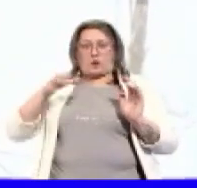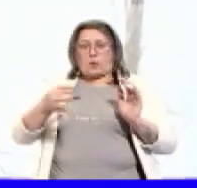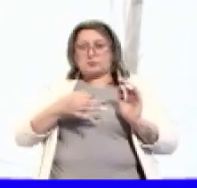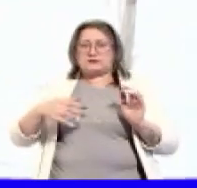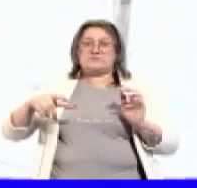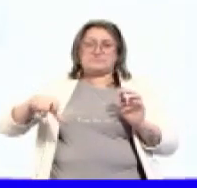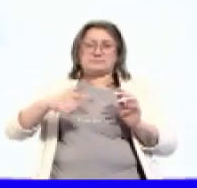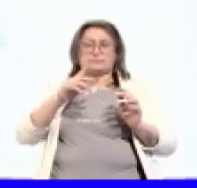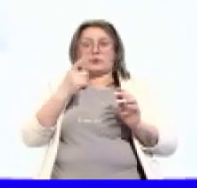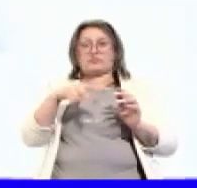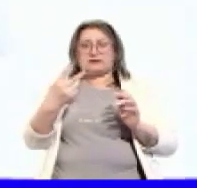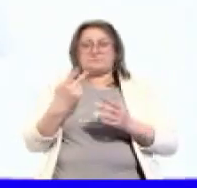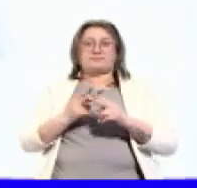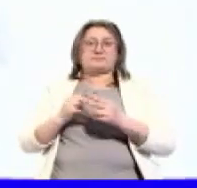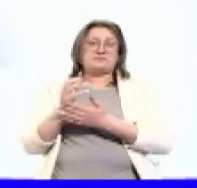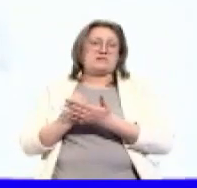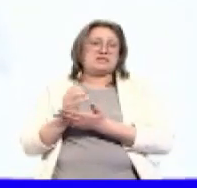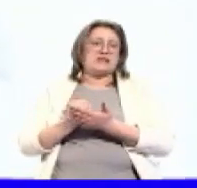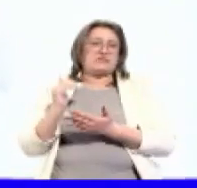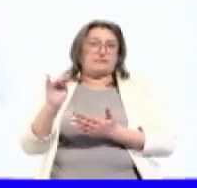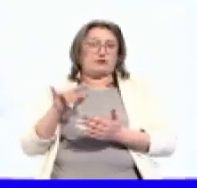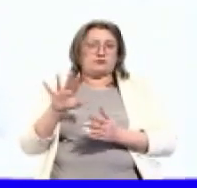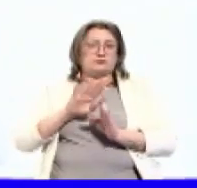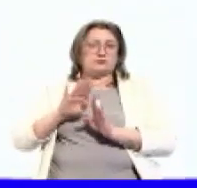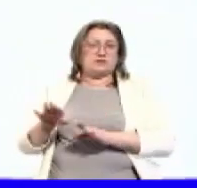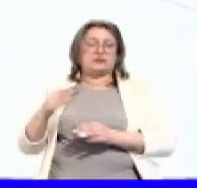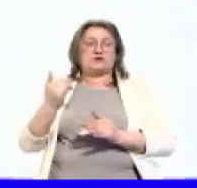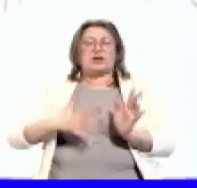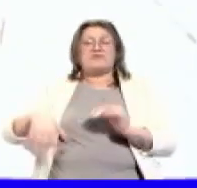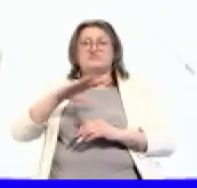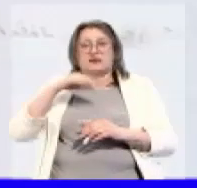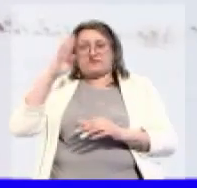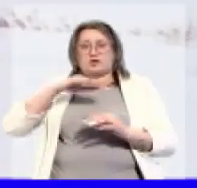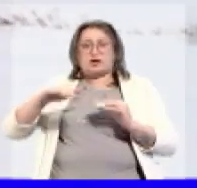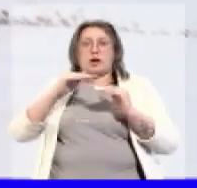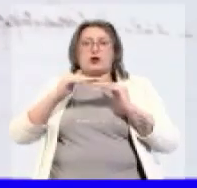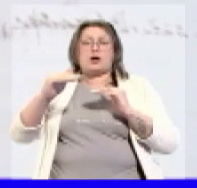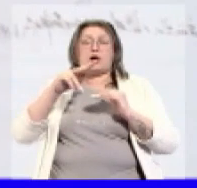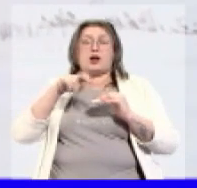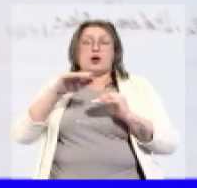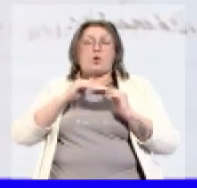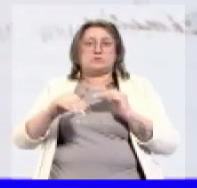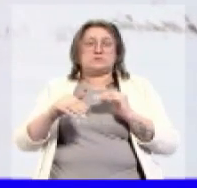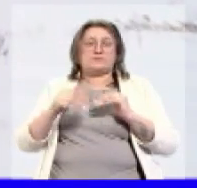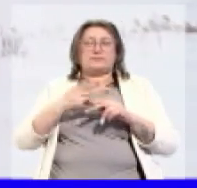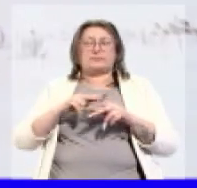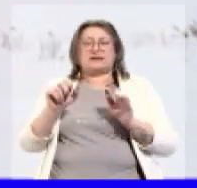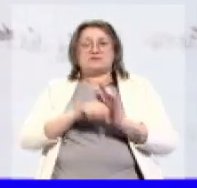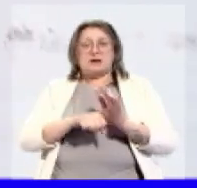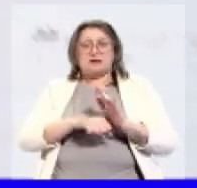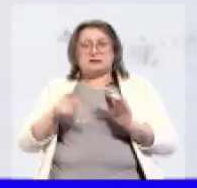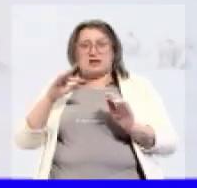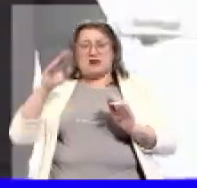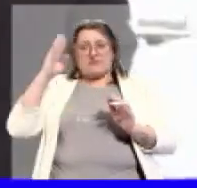құрайды. Бүгінде барлық су қоймаларының бетіне мұз қатып, омбы қар басты. Сондықтан да қыс су жәндіктері үшін қиынға соғады. Мамандар өздеріне